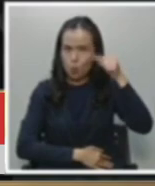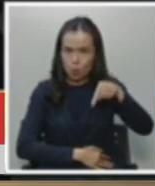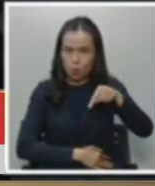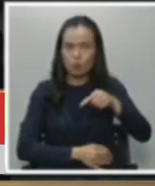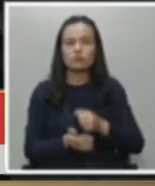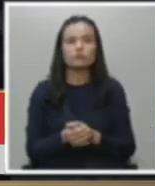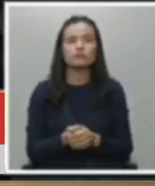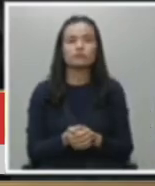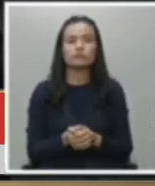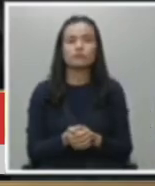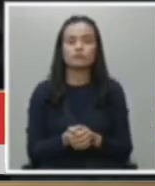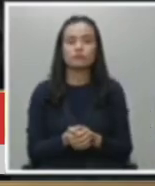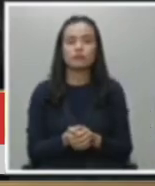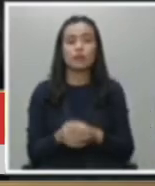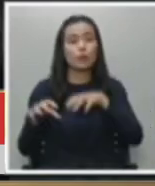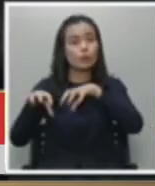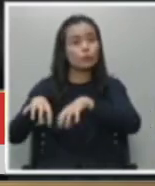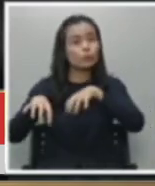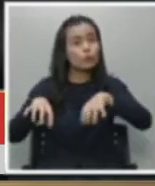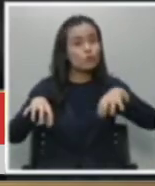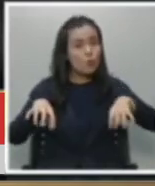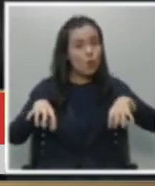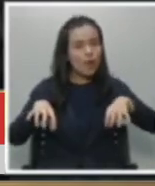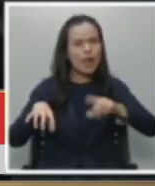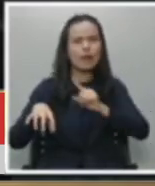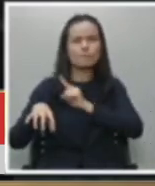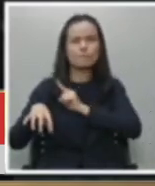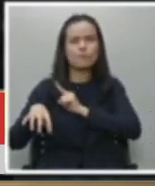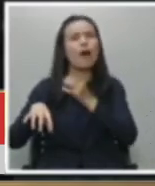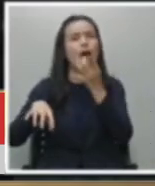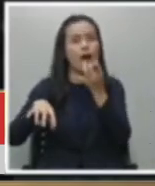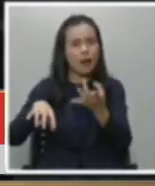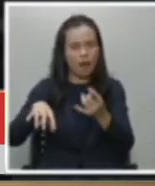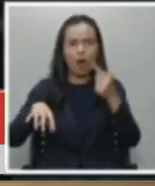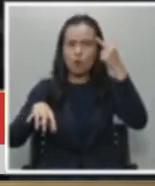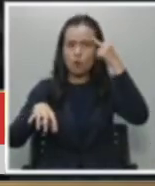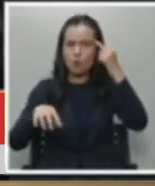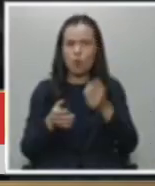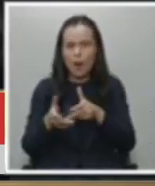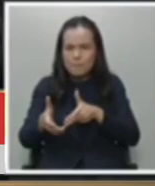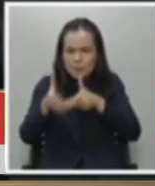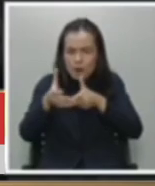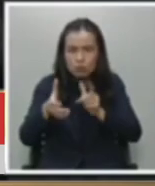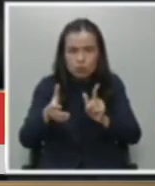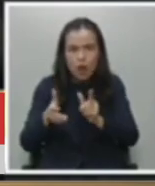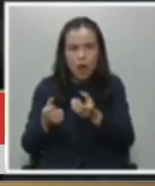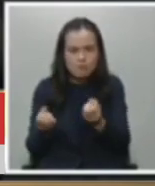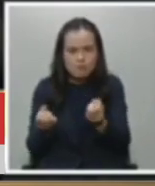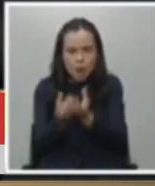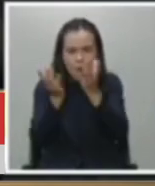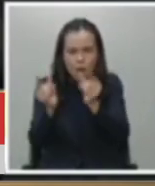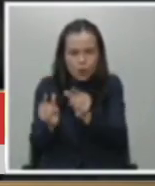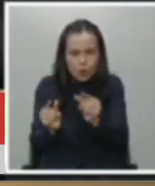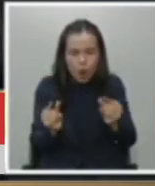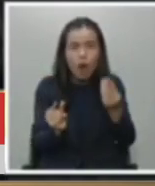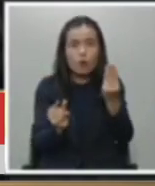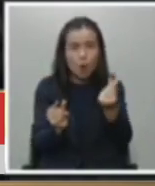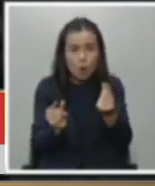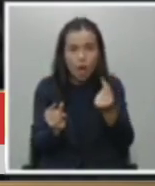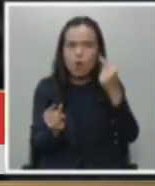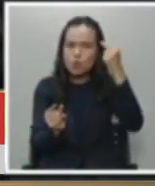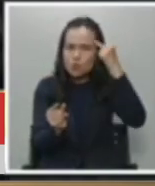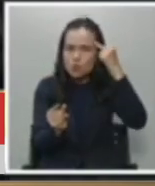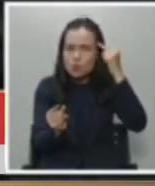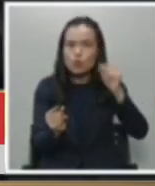แต่ละหน่วยนั้นมีภารกิจจะทำอะไรมีอาวุธอยู่ตรงไหนมีกระสุนอยู่ตรงเท่าไหร่ที่จ